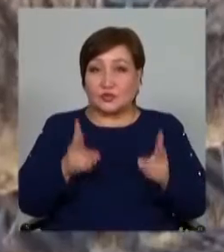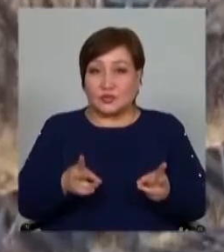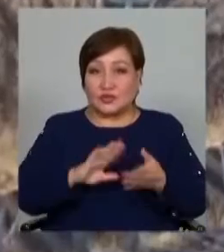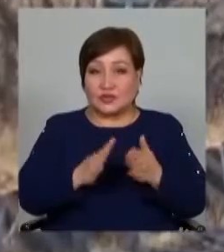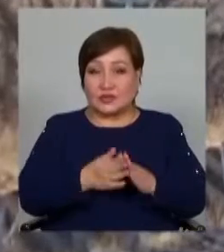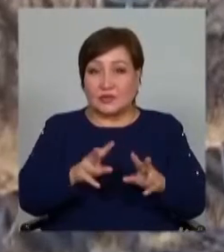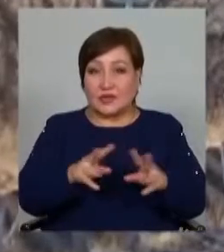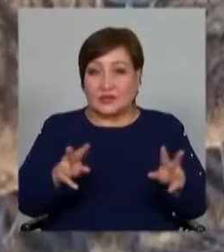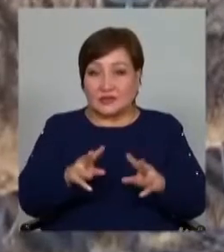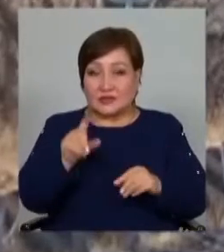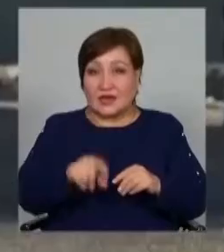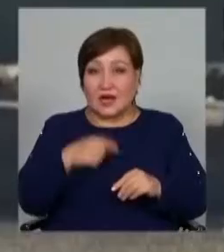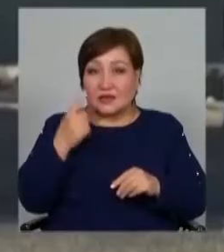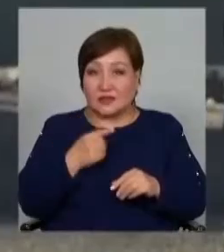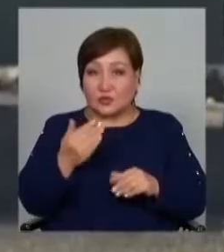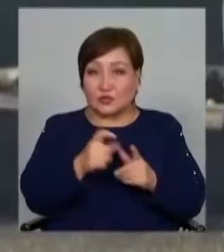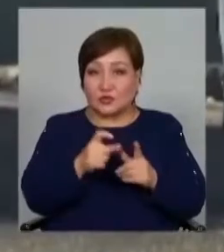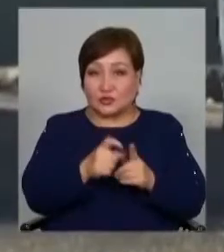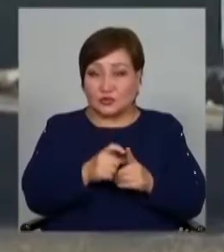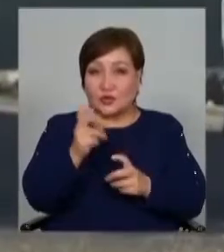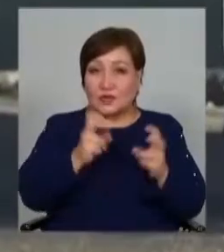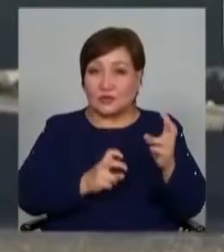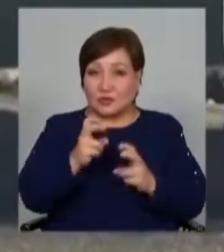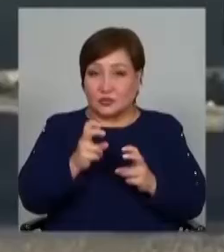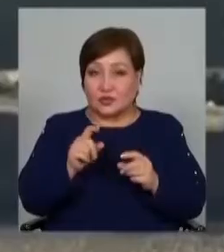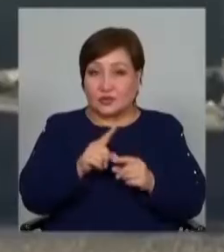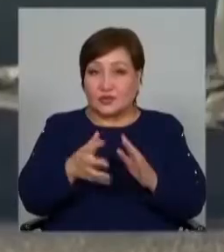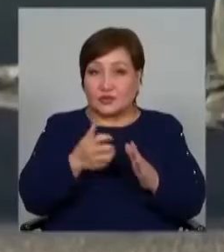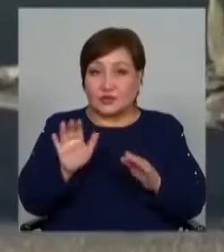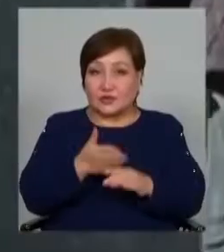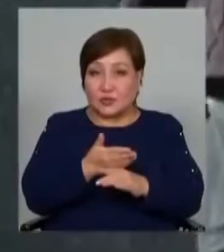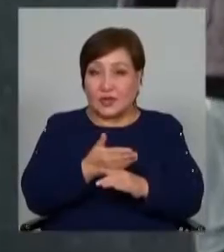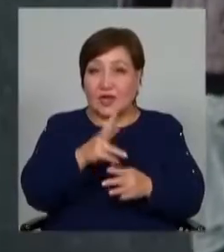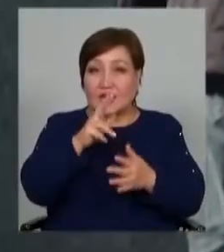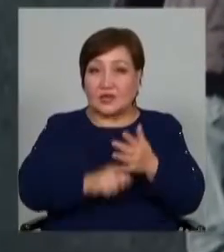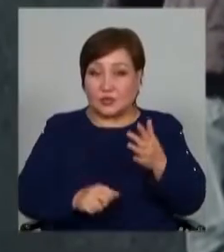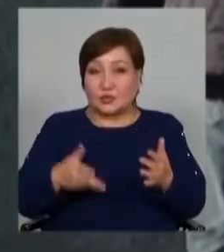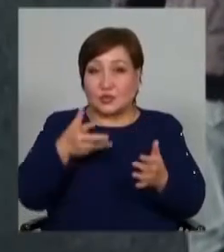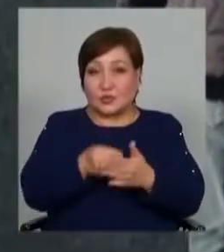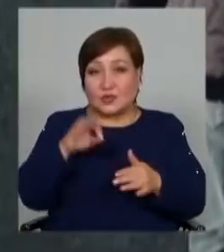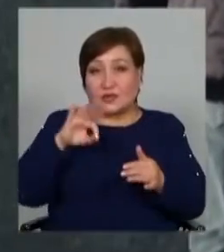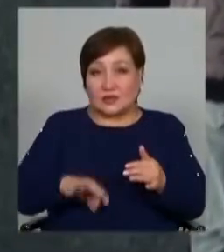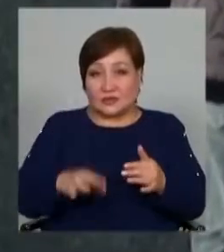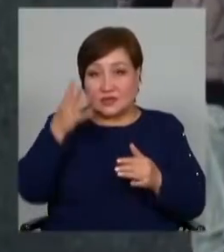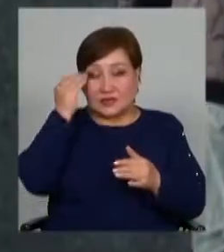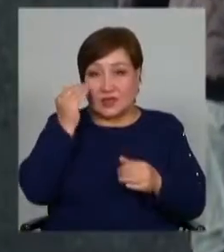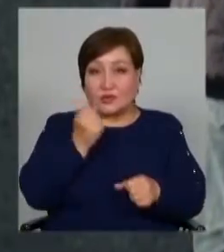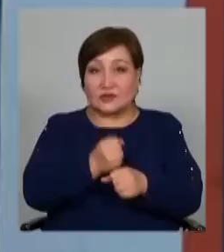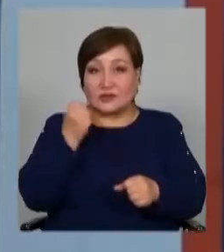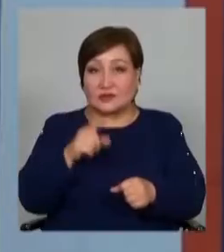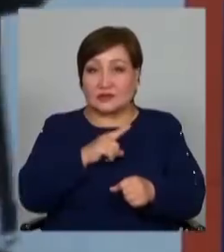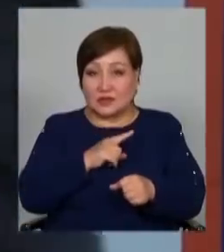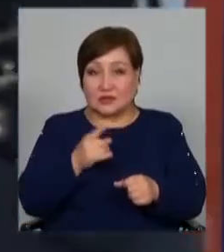Юрий Ильин айтты. Сөзінше, кәсіпорындар кемшілікті жоймай, айыппұл төлеуді тиімді санайды. Санкциялармен салынатын әкімшілік